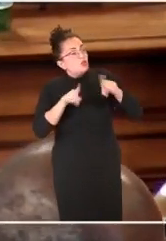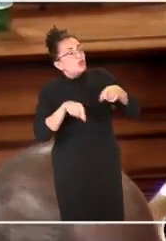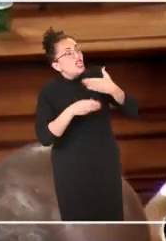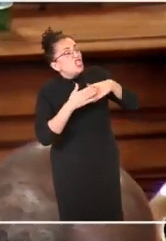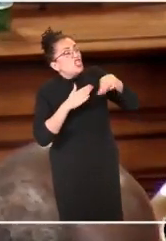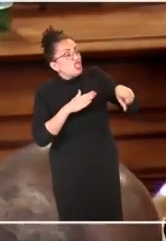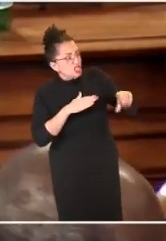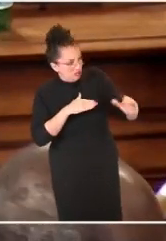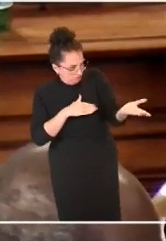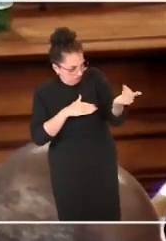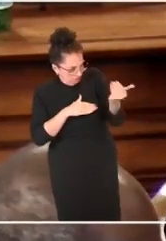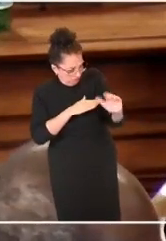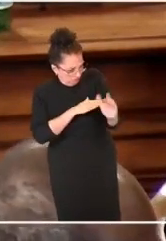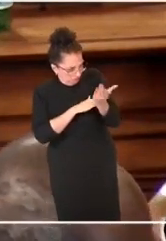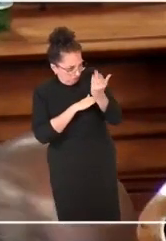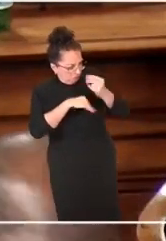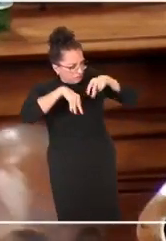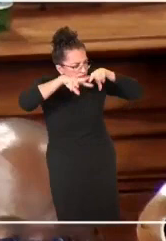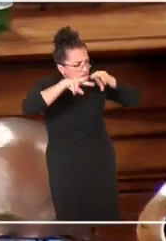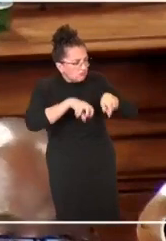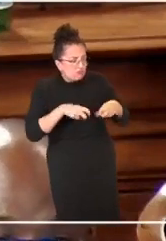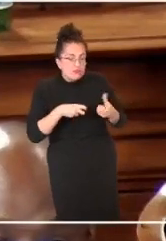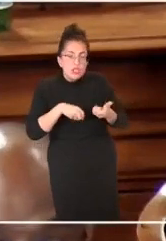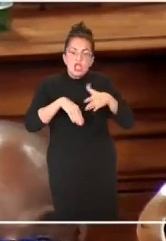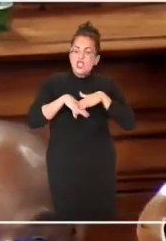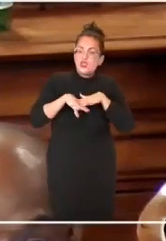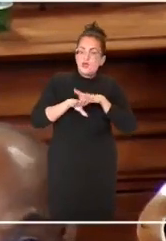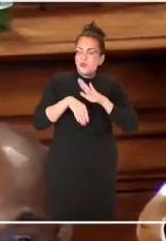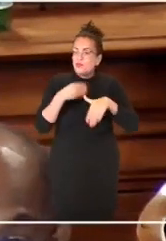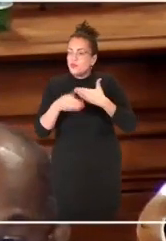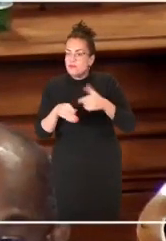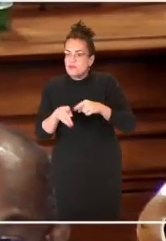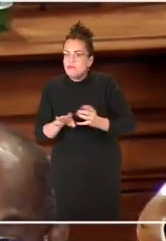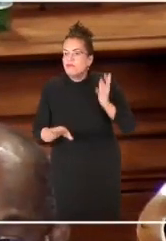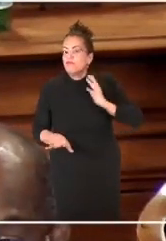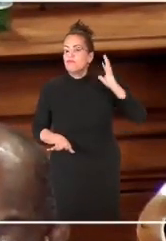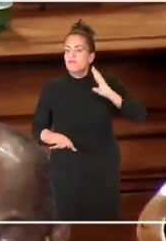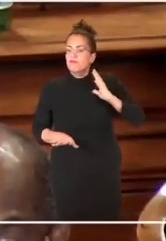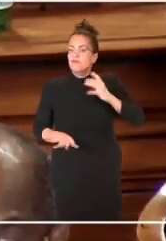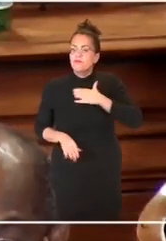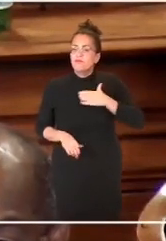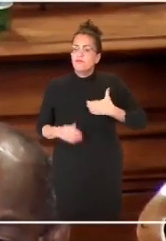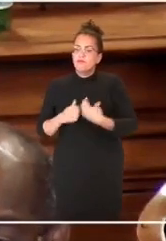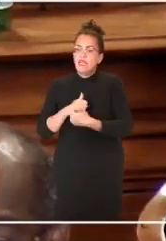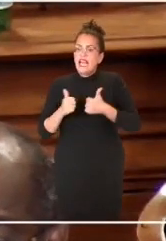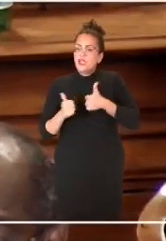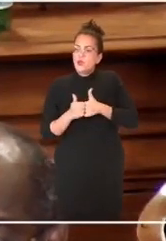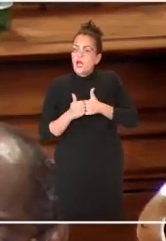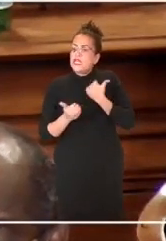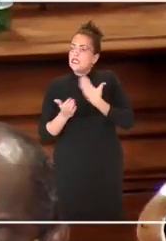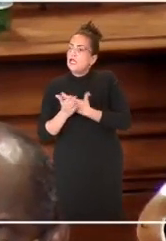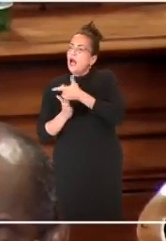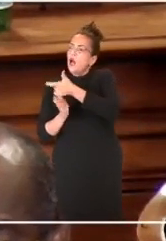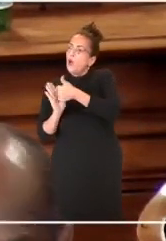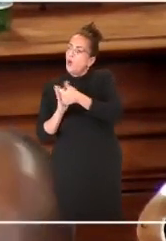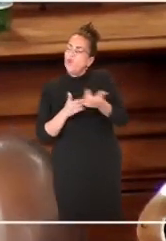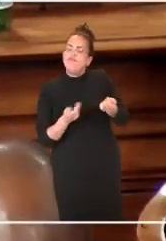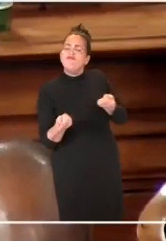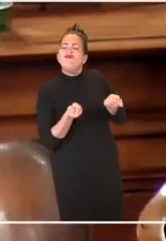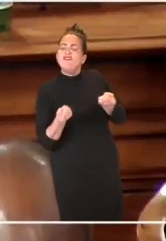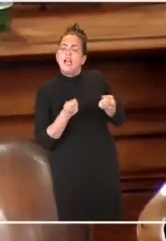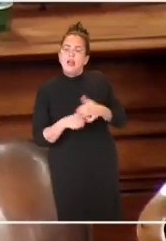eh bien, nous nous rendons compte qu'en réalité, vous allez faire comme avant, les maires adjoints vont piloter le fonds. Alors vous avez décidé d'ajouter des